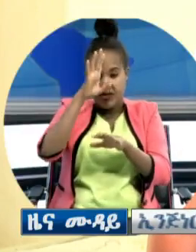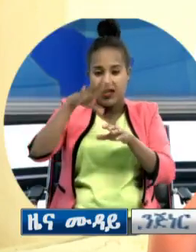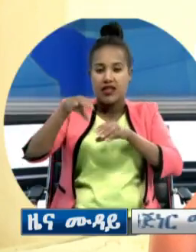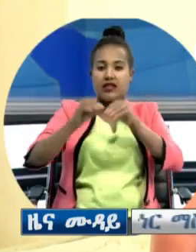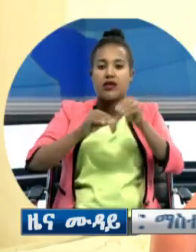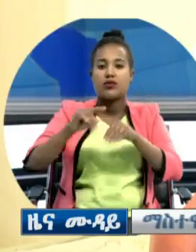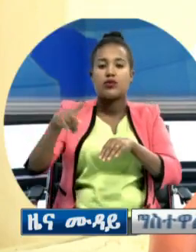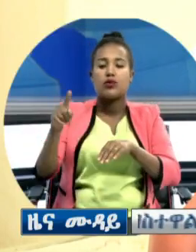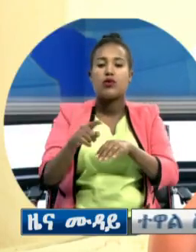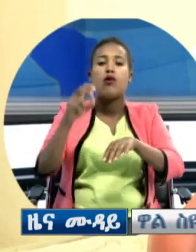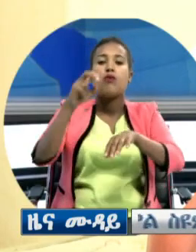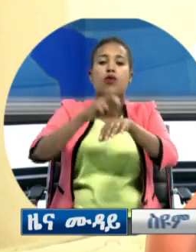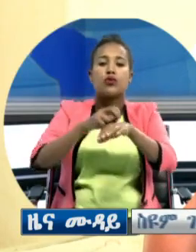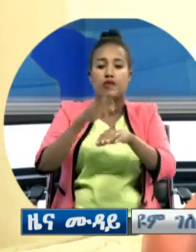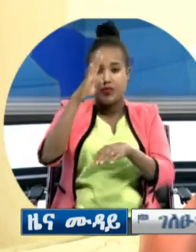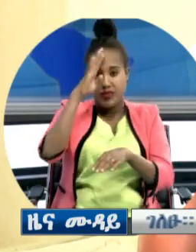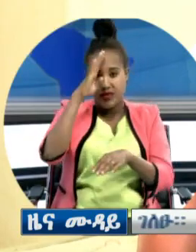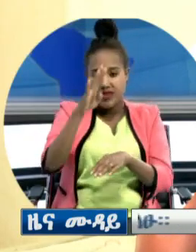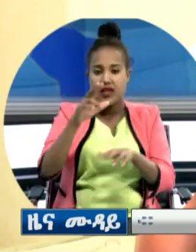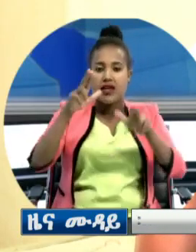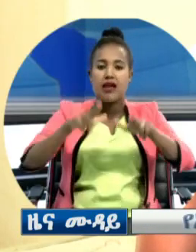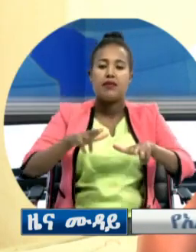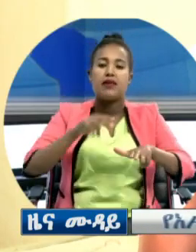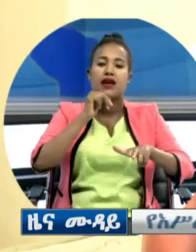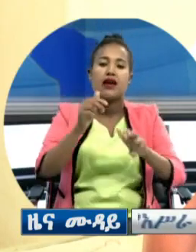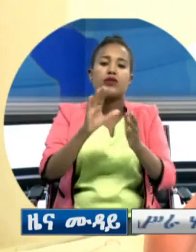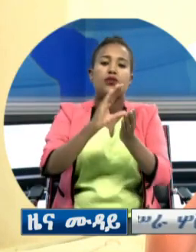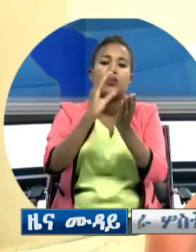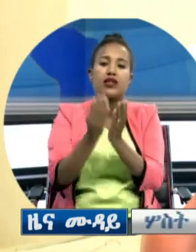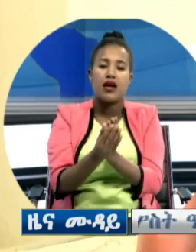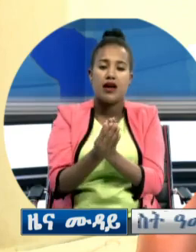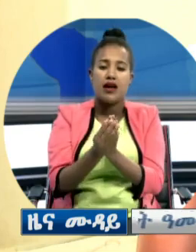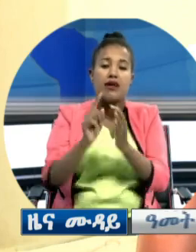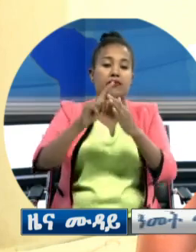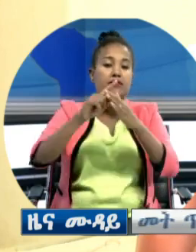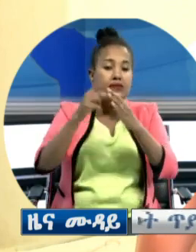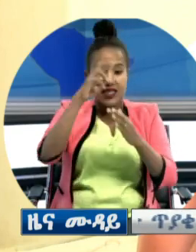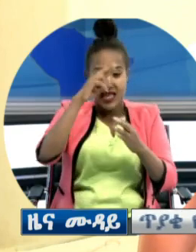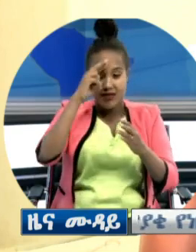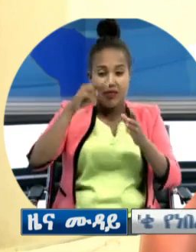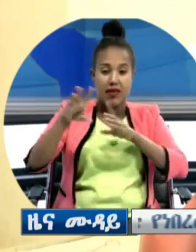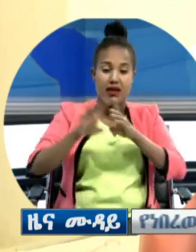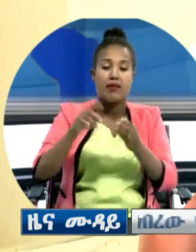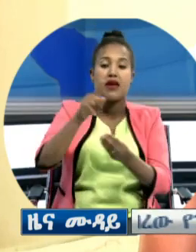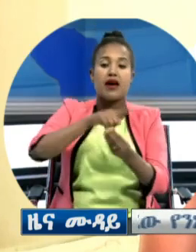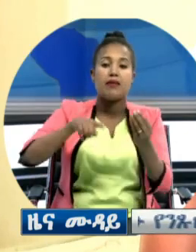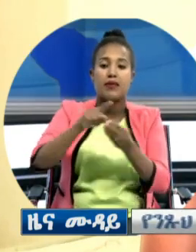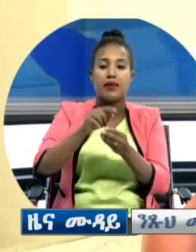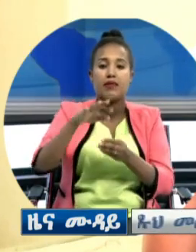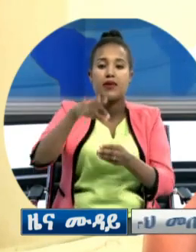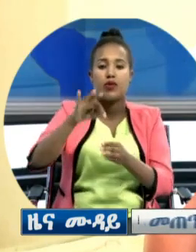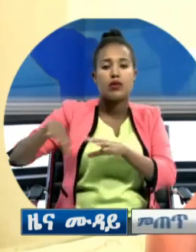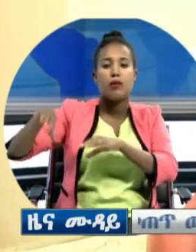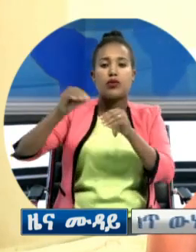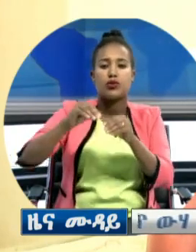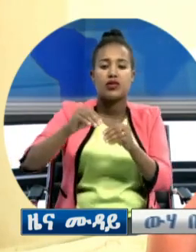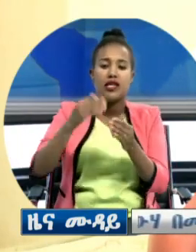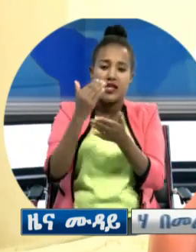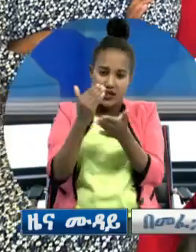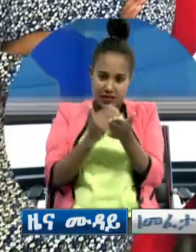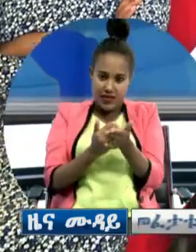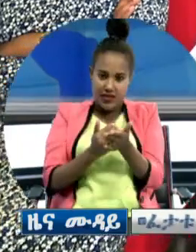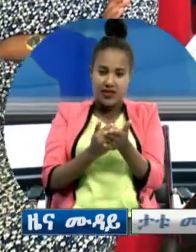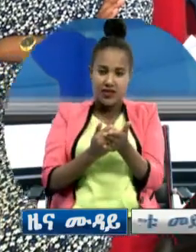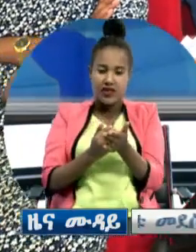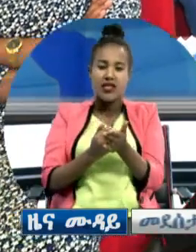ሲሆን በወቅቱ በተፈጠሩ ያለመረጋጋት ሁኔታዎች መነሻ በማድረግ በየአካባቢው የሚገኙ ተማሪዎችን ከትምህርት